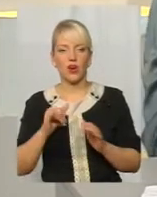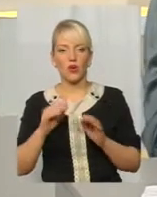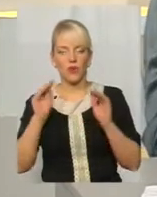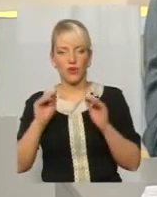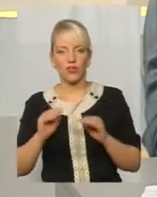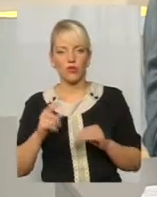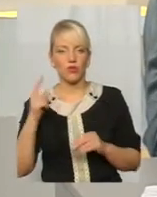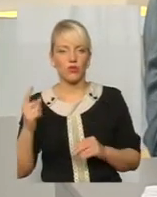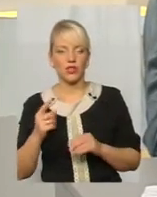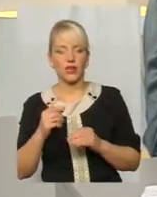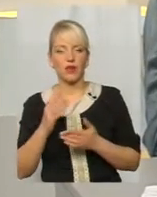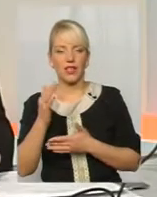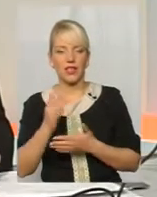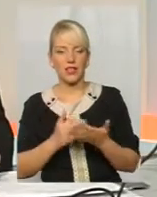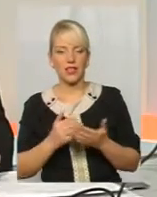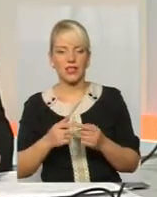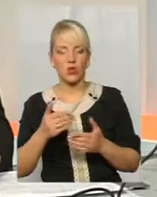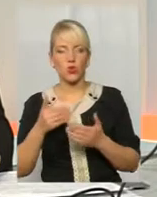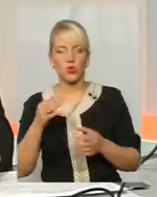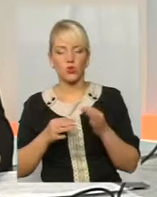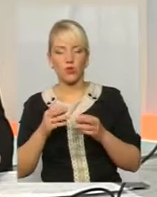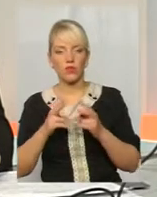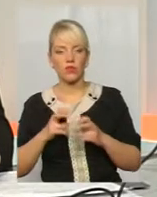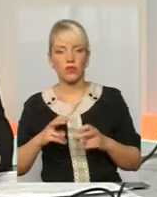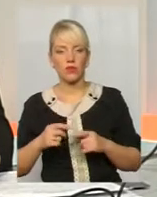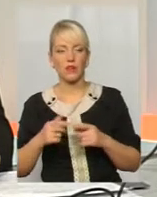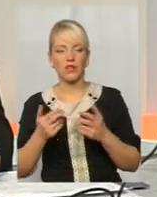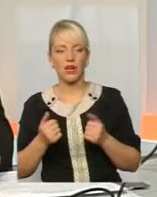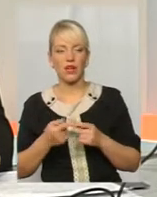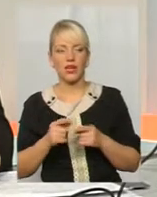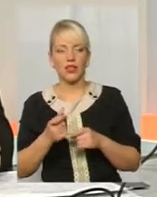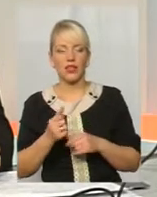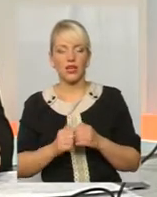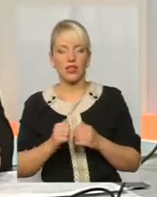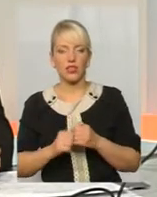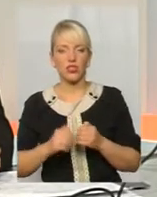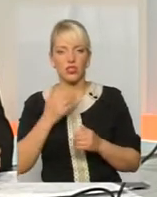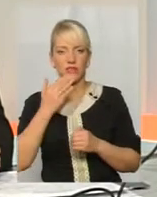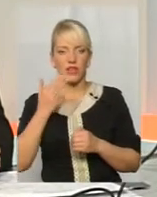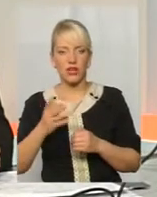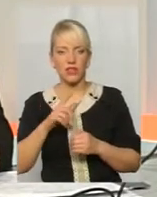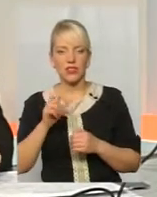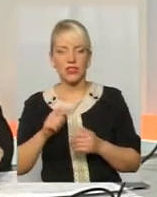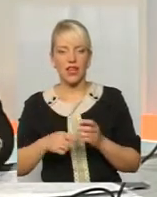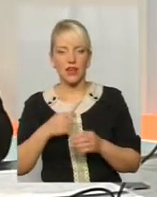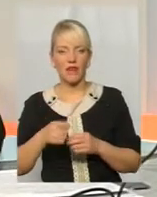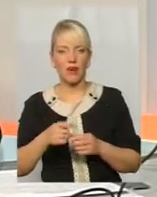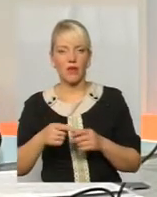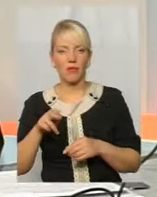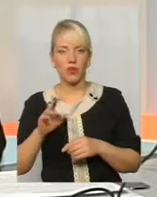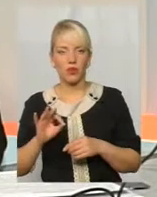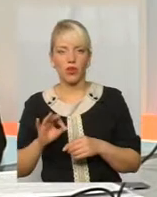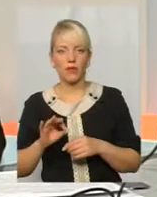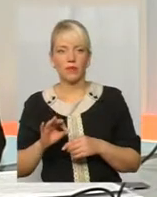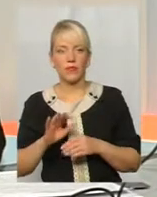єдиного реєстру досудових розслідувань. Так, так? Дійсно. Найчастіше звертаються із заявами щодо